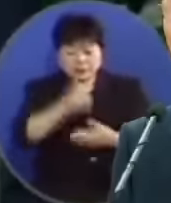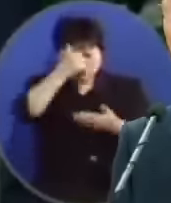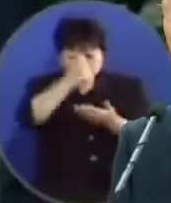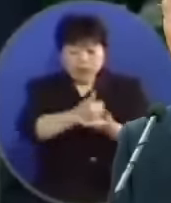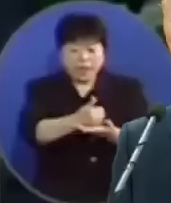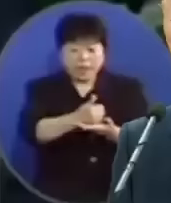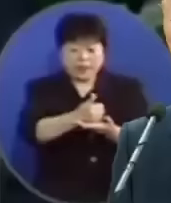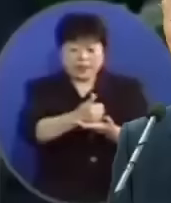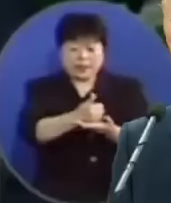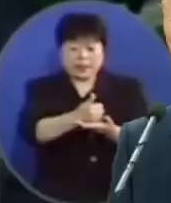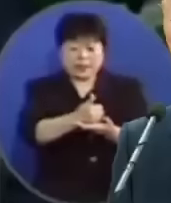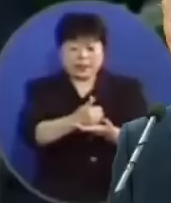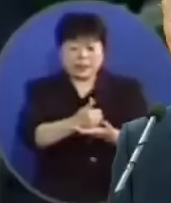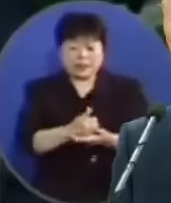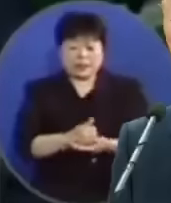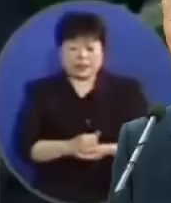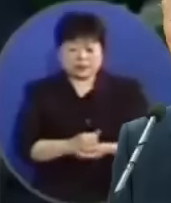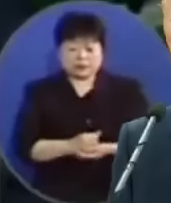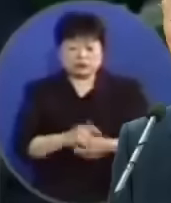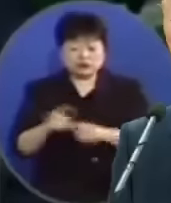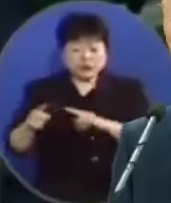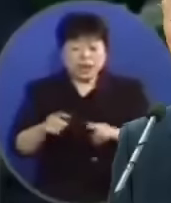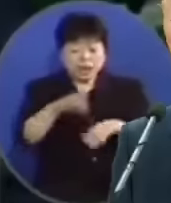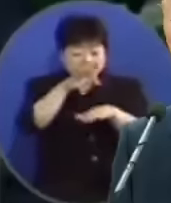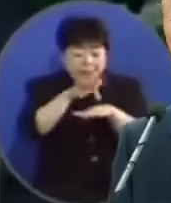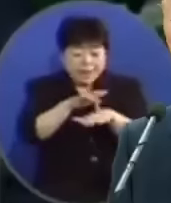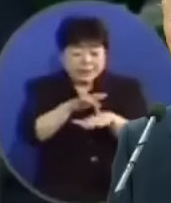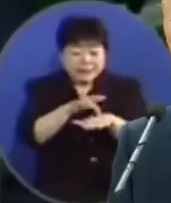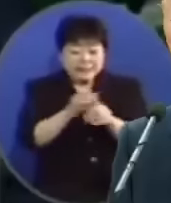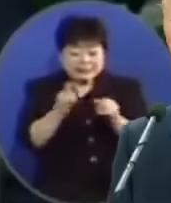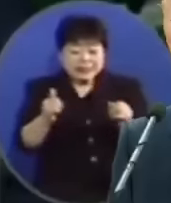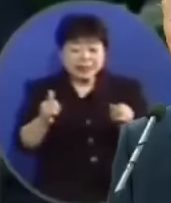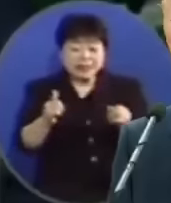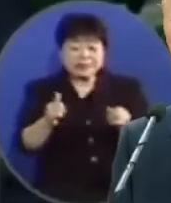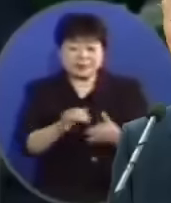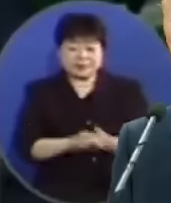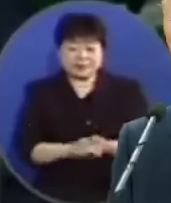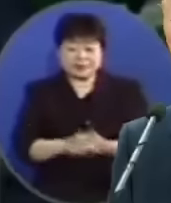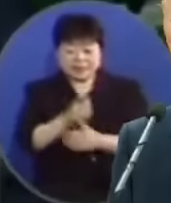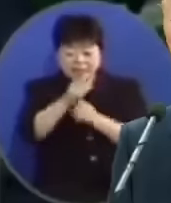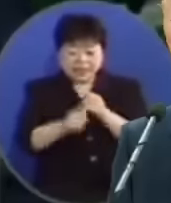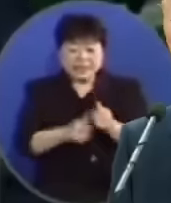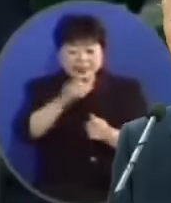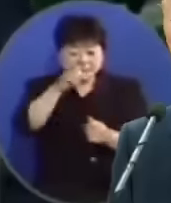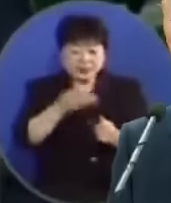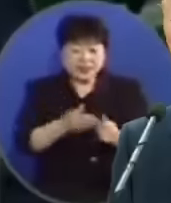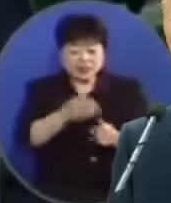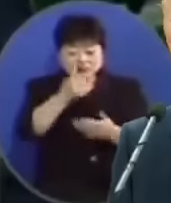죄의 주장자인 마귀가 사람들이 하나님께 죄지어서 쫓겨나가니까